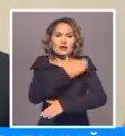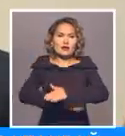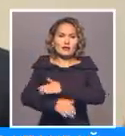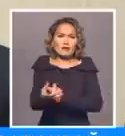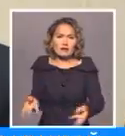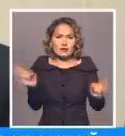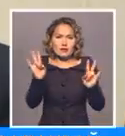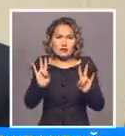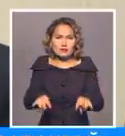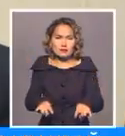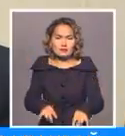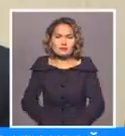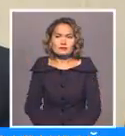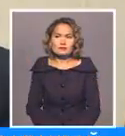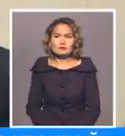шығарып отыр.